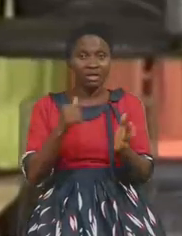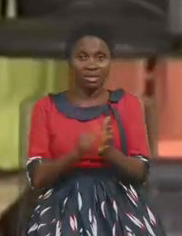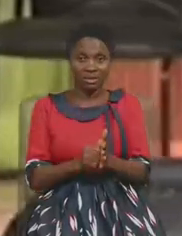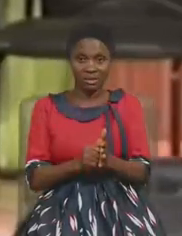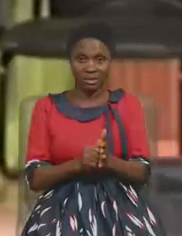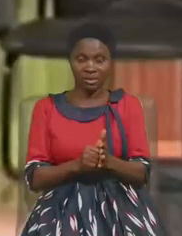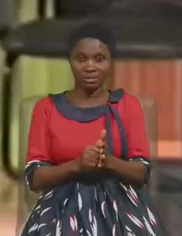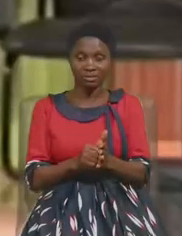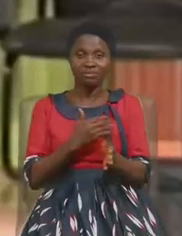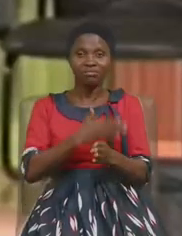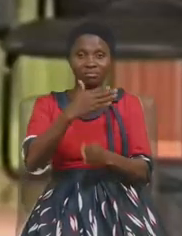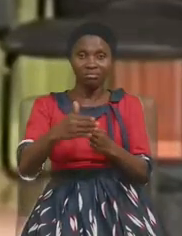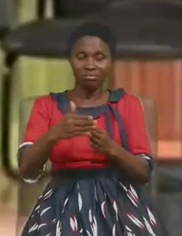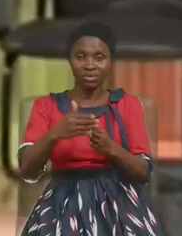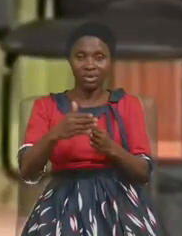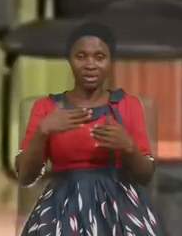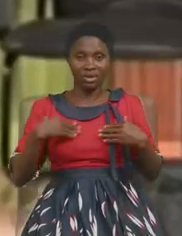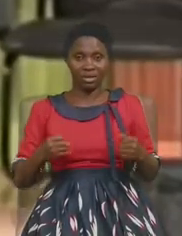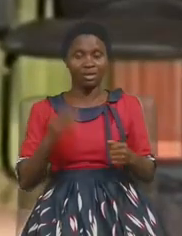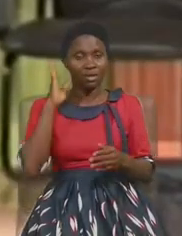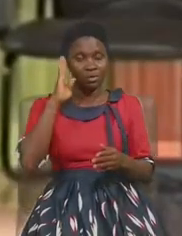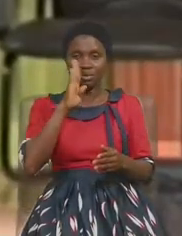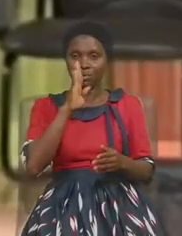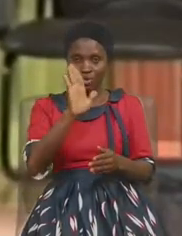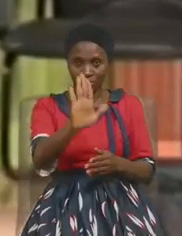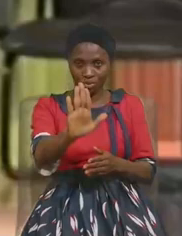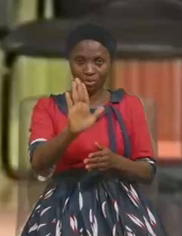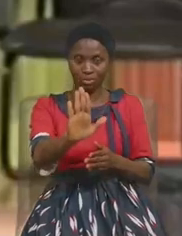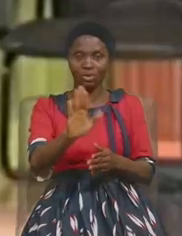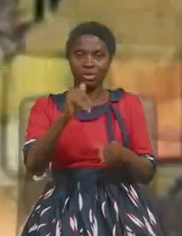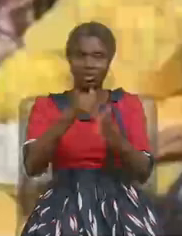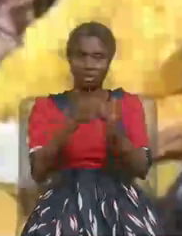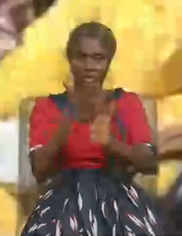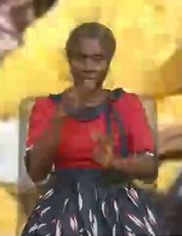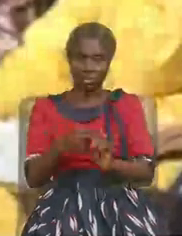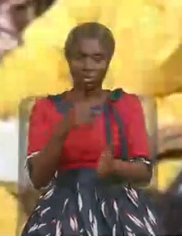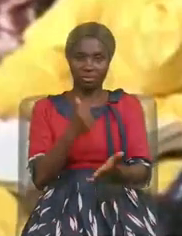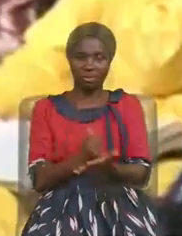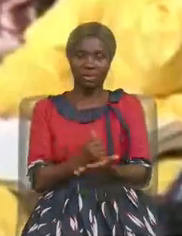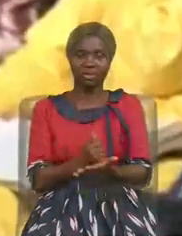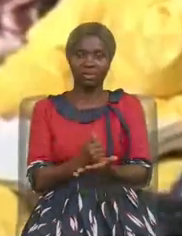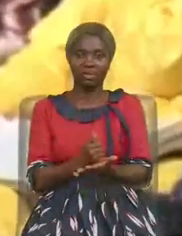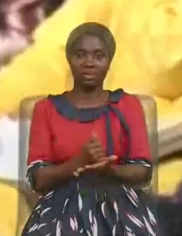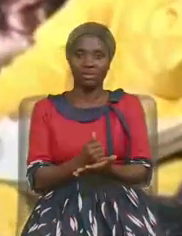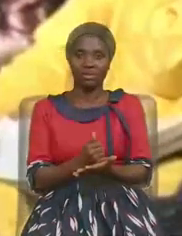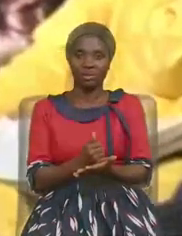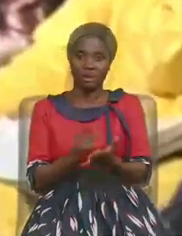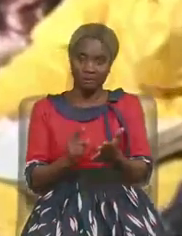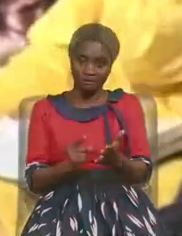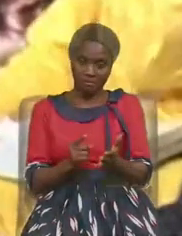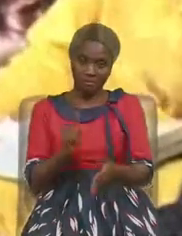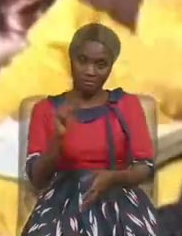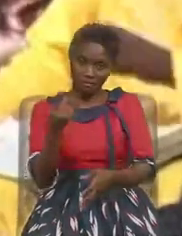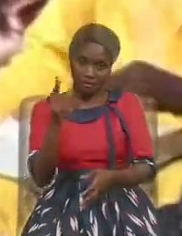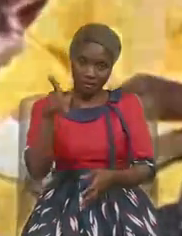Pour que cette guérison totale soit pour toi au nom de Jésus. 1 Pierre chapitre